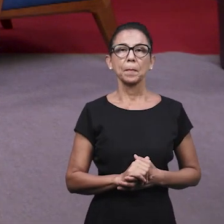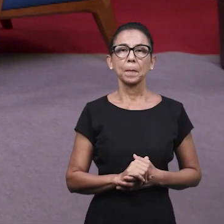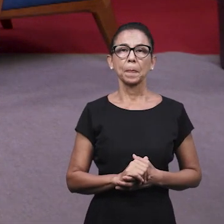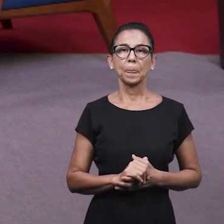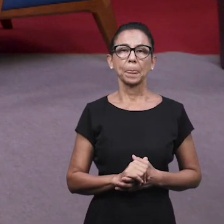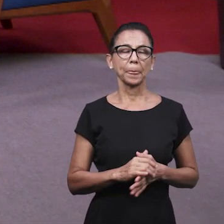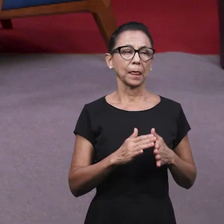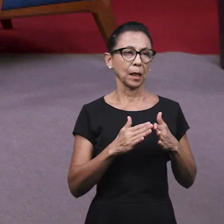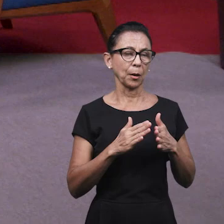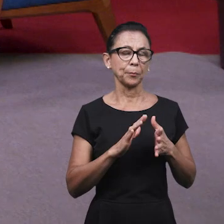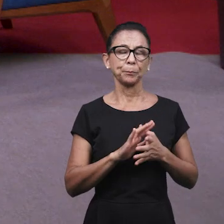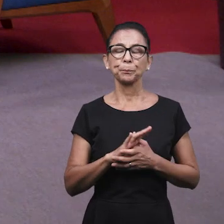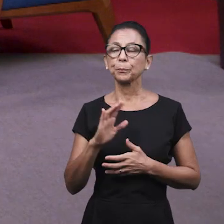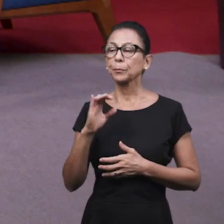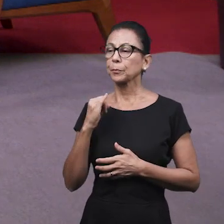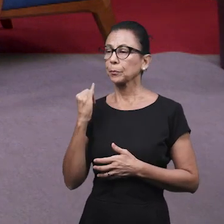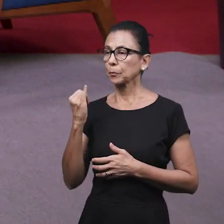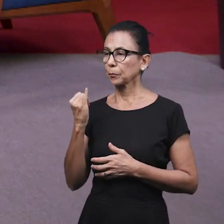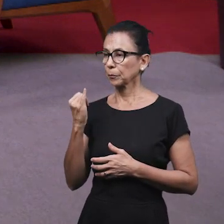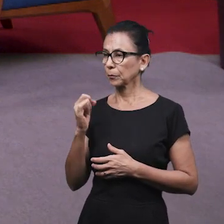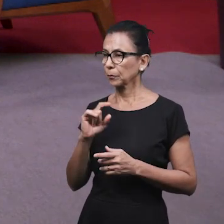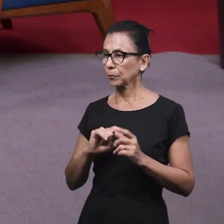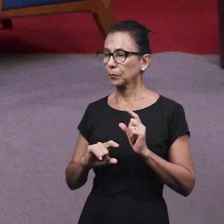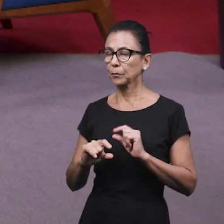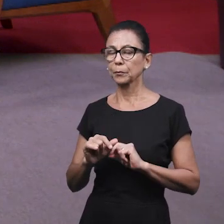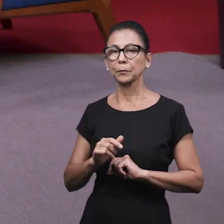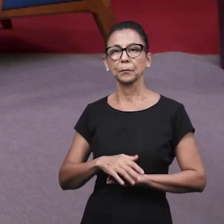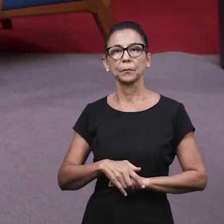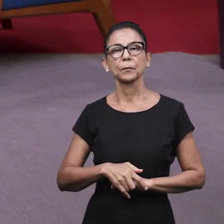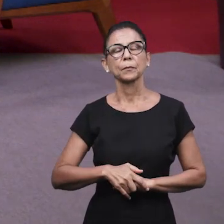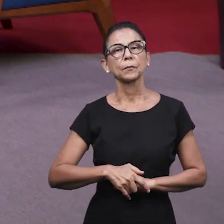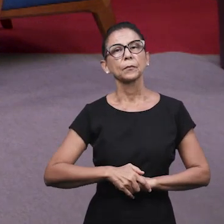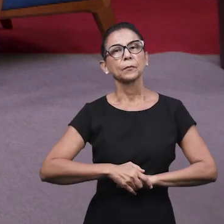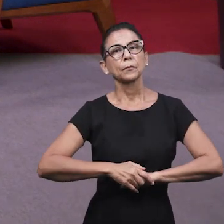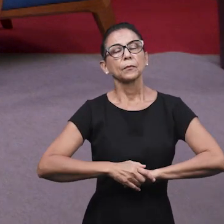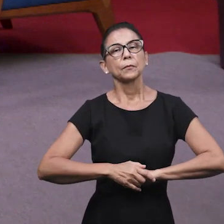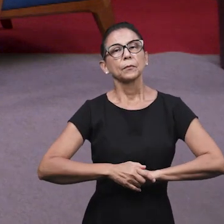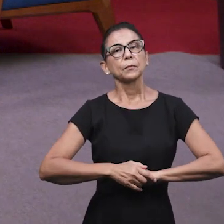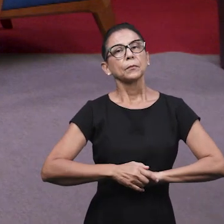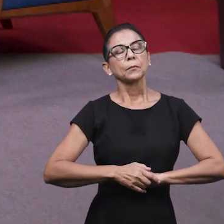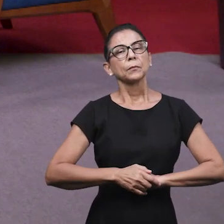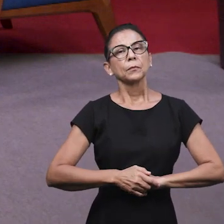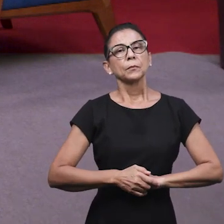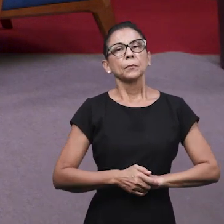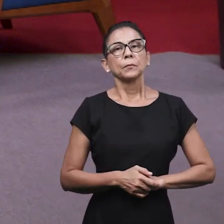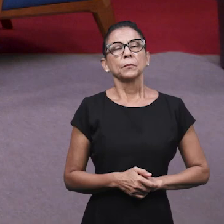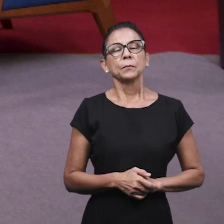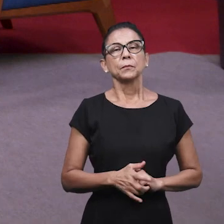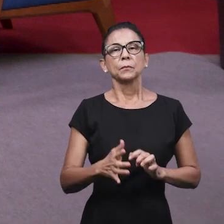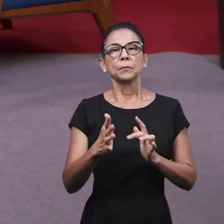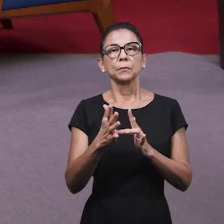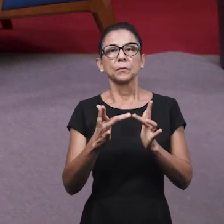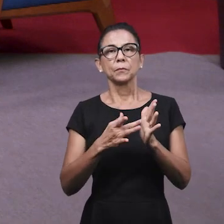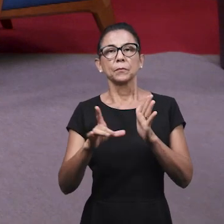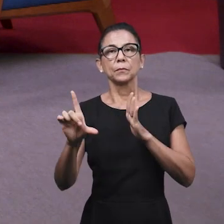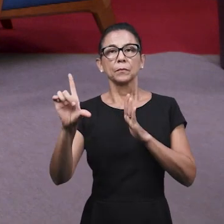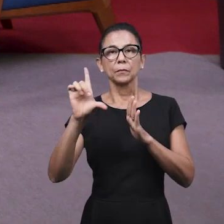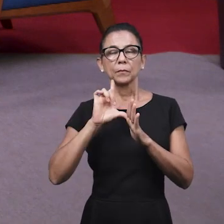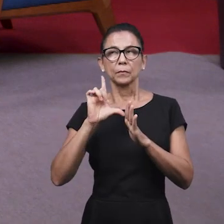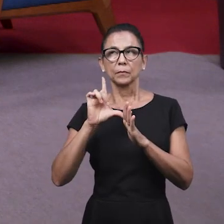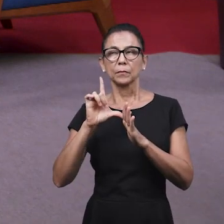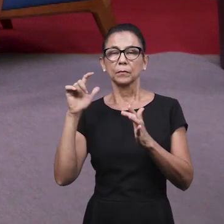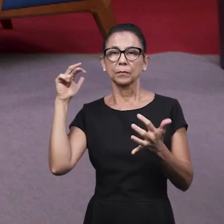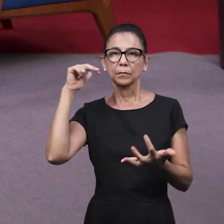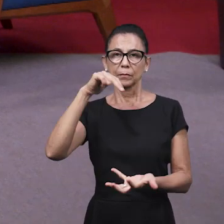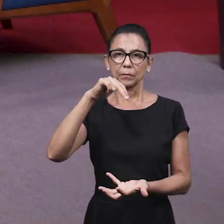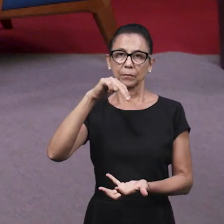important, tout d'abord, José et Daniel, de souligner que Jésus, avant de venir au monde